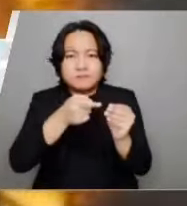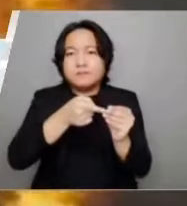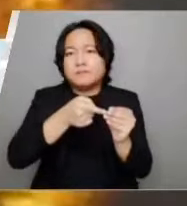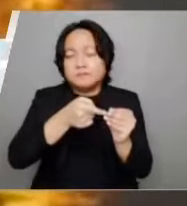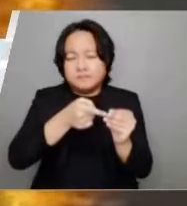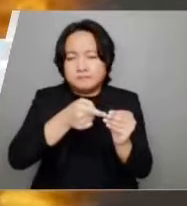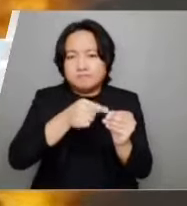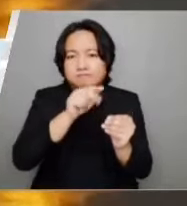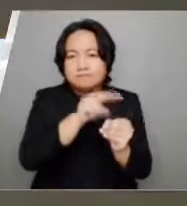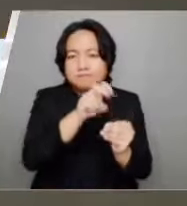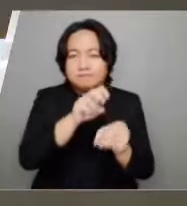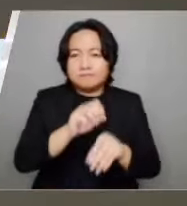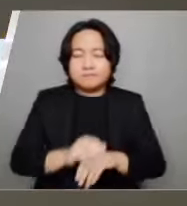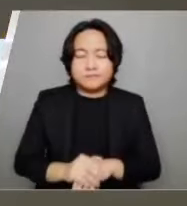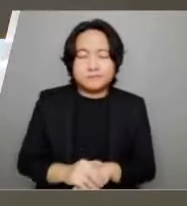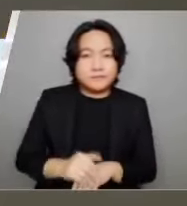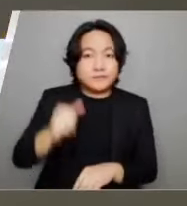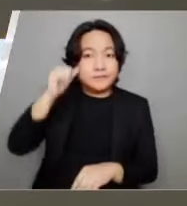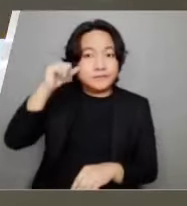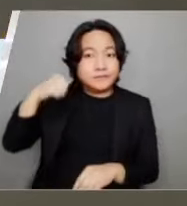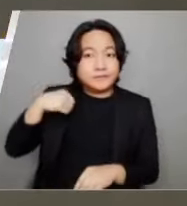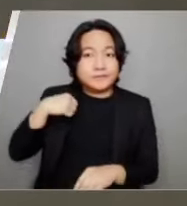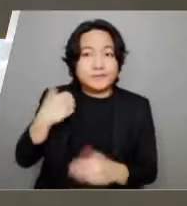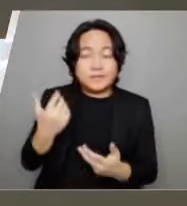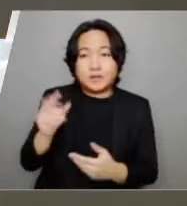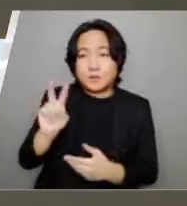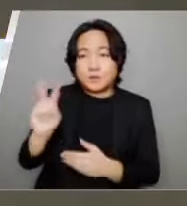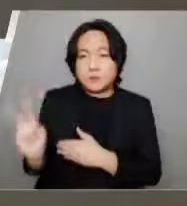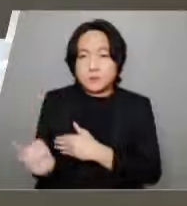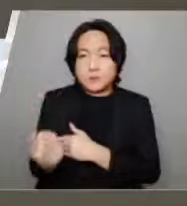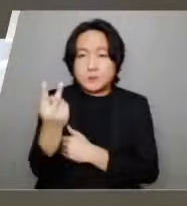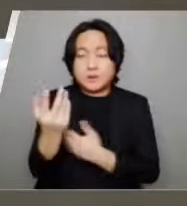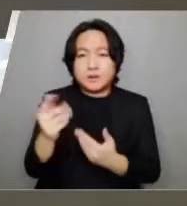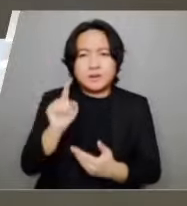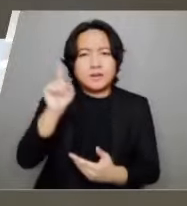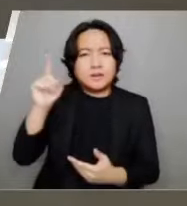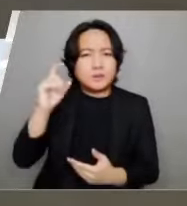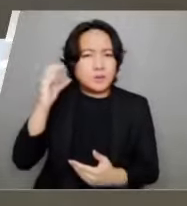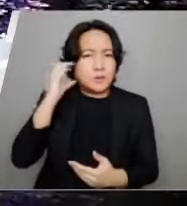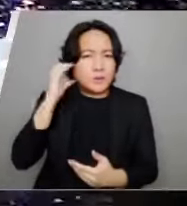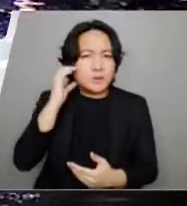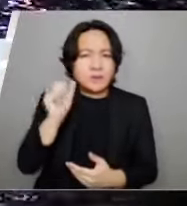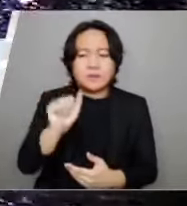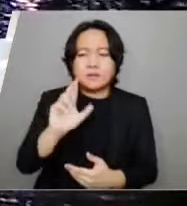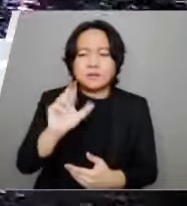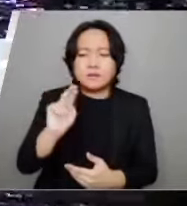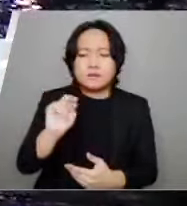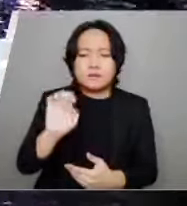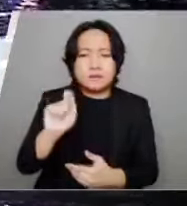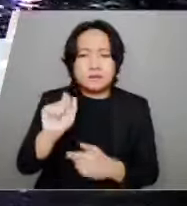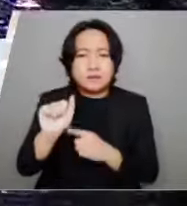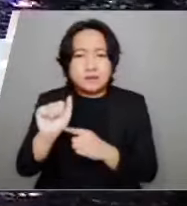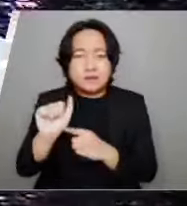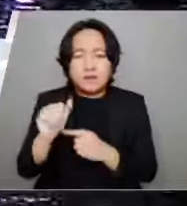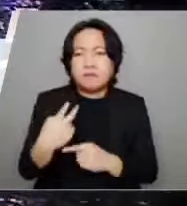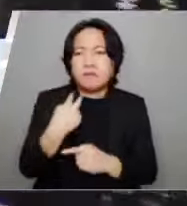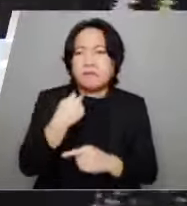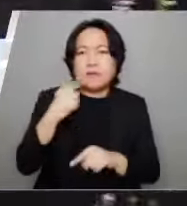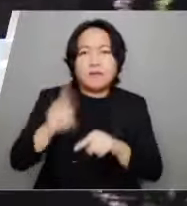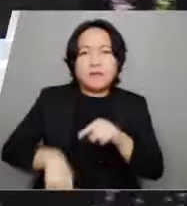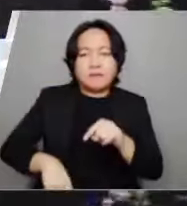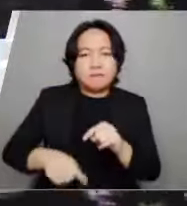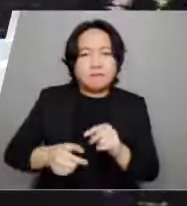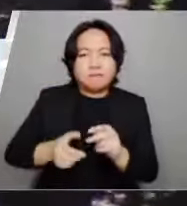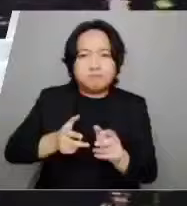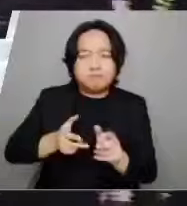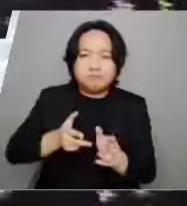Pasado alas 2 sa madaling araw kanina, baha pa rin sa Araneta Avenue kaya hindi makaraan ang mga sasakyan maliban sa malalaking truck.